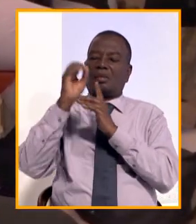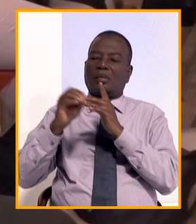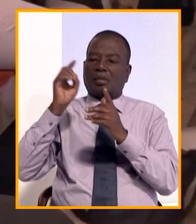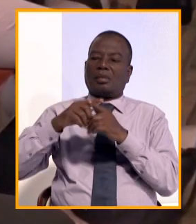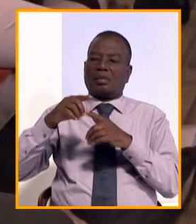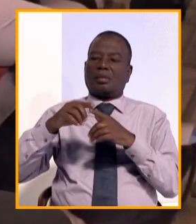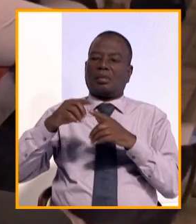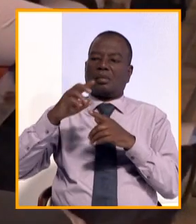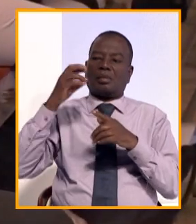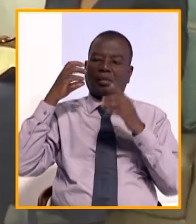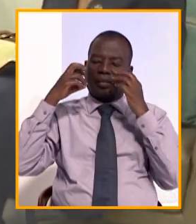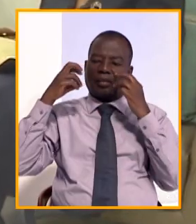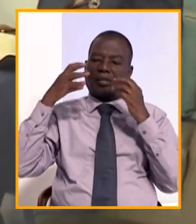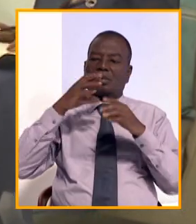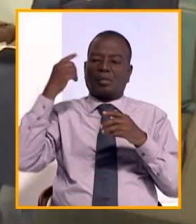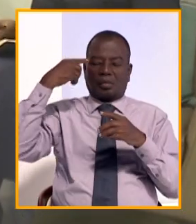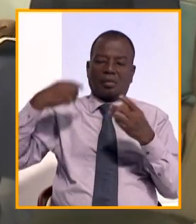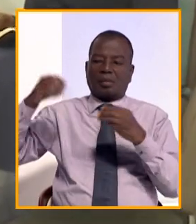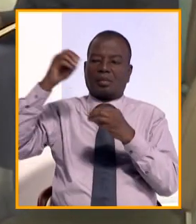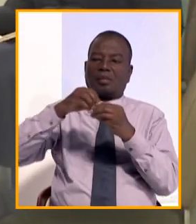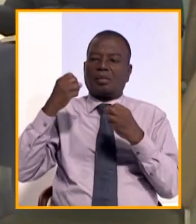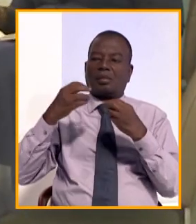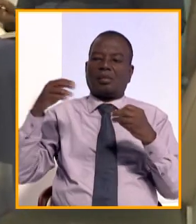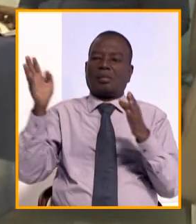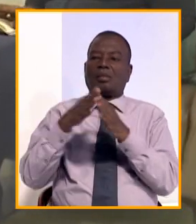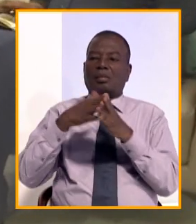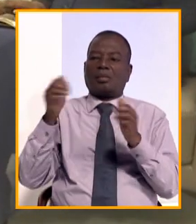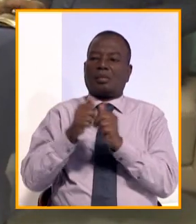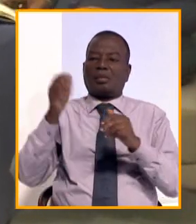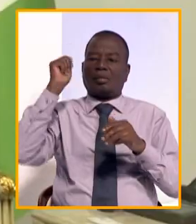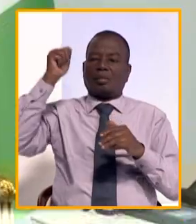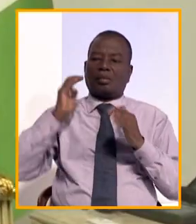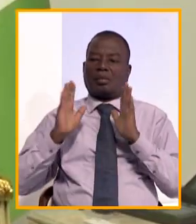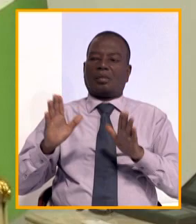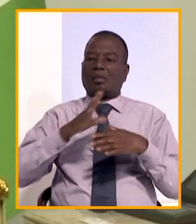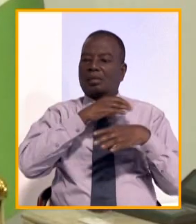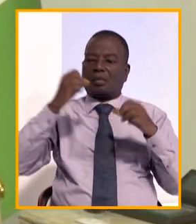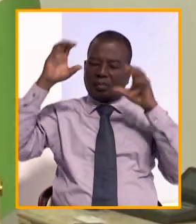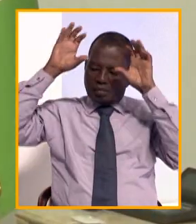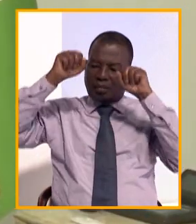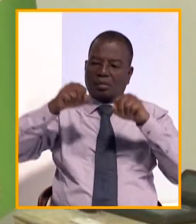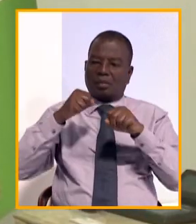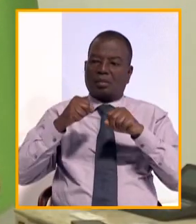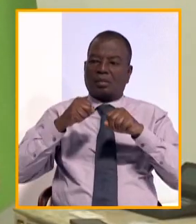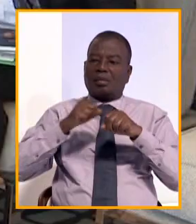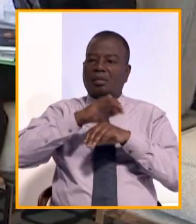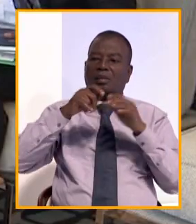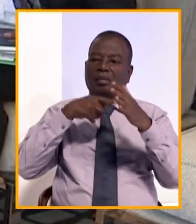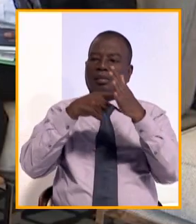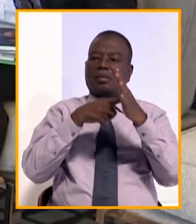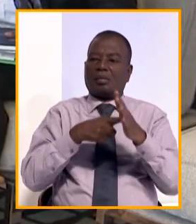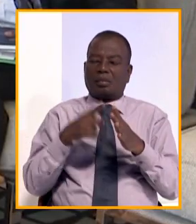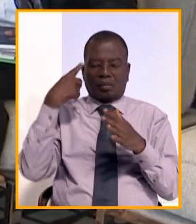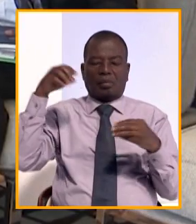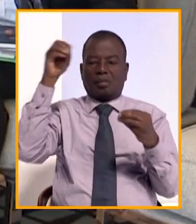Kigali, la capitale rwandaise. À cela s'ajoutent plusieurs rencontres avec des ambassadeurs et des présidents de parlement. Tout ceci dans